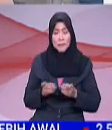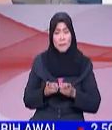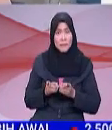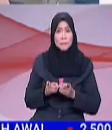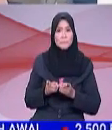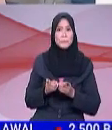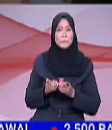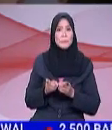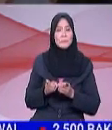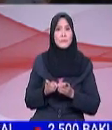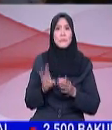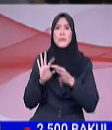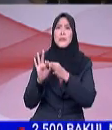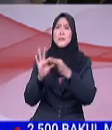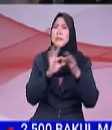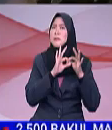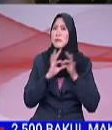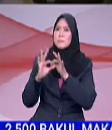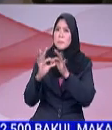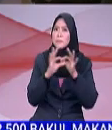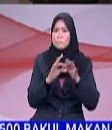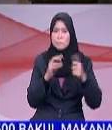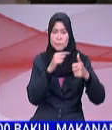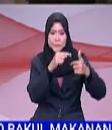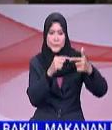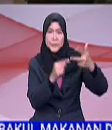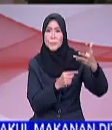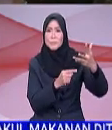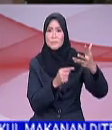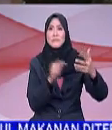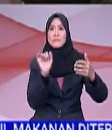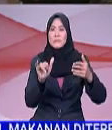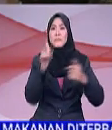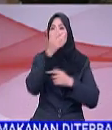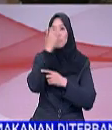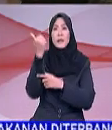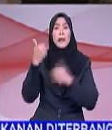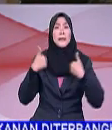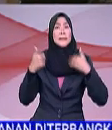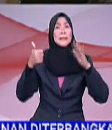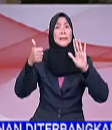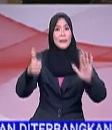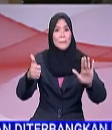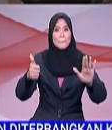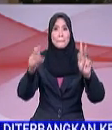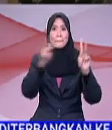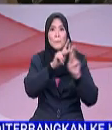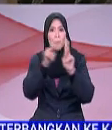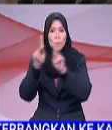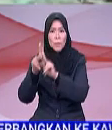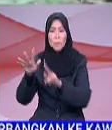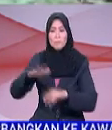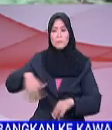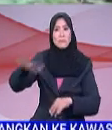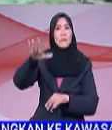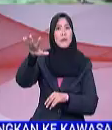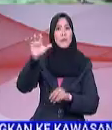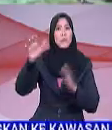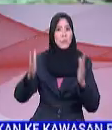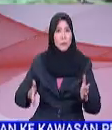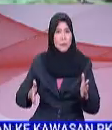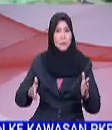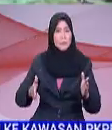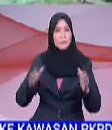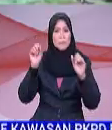Diana John Tran, kerjasama agensi tersebut perlu memandangkan 6 perkampungan yang didiami sekitar 500 penduduk